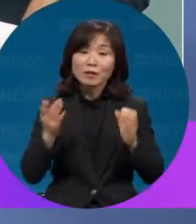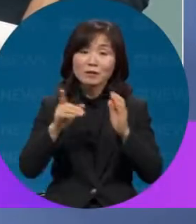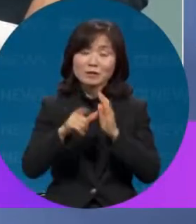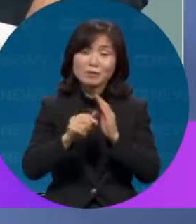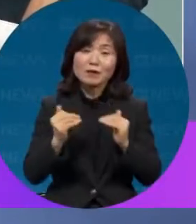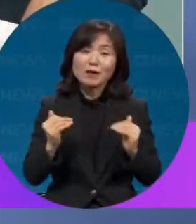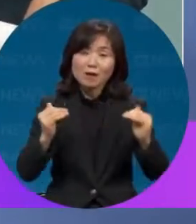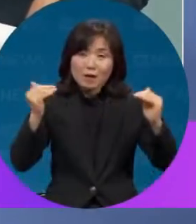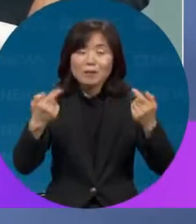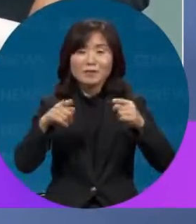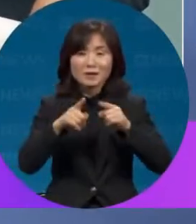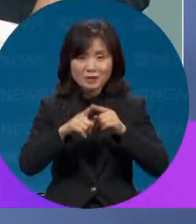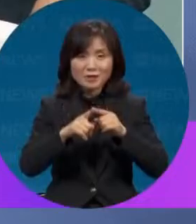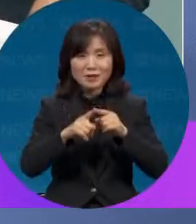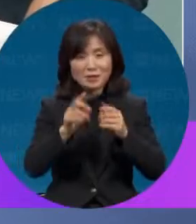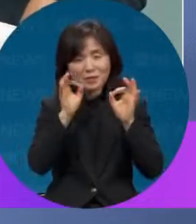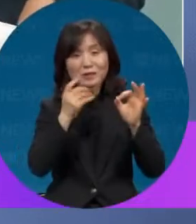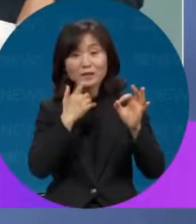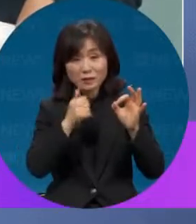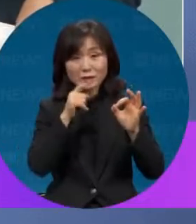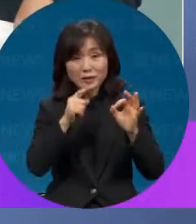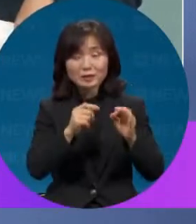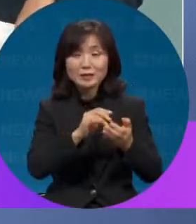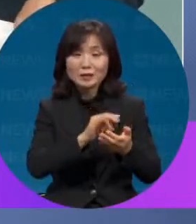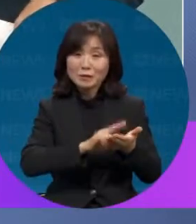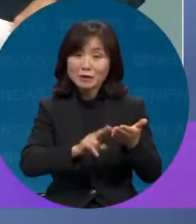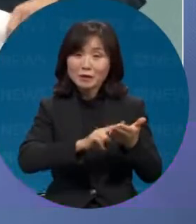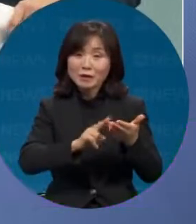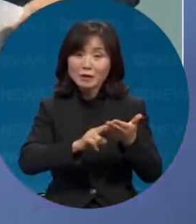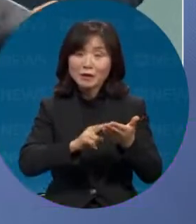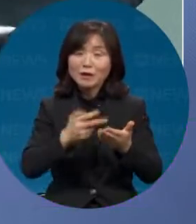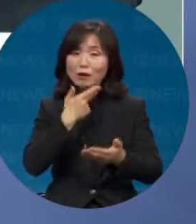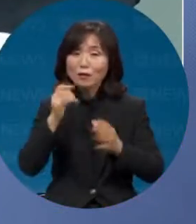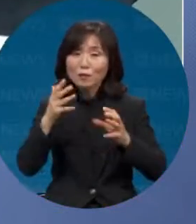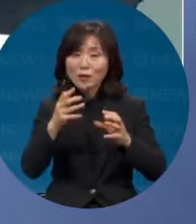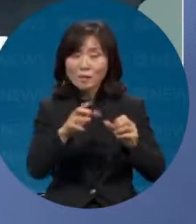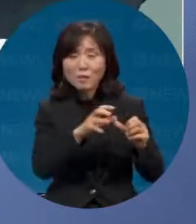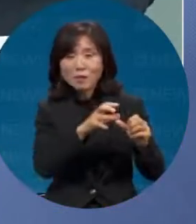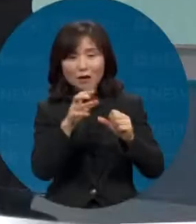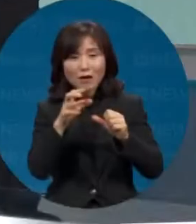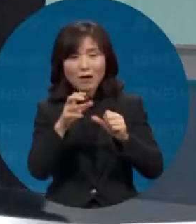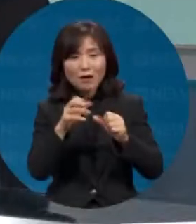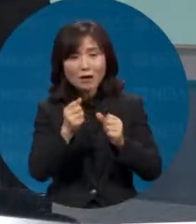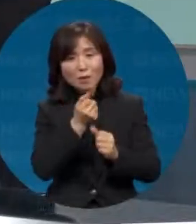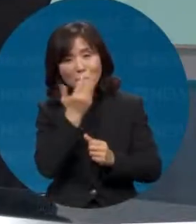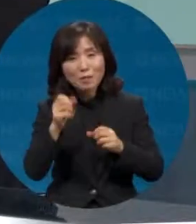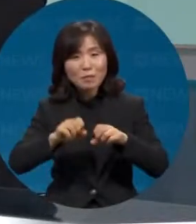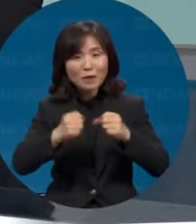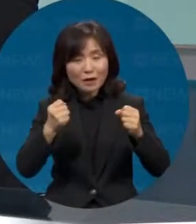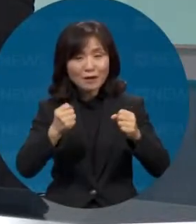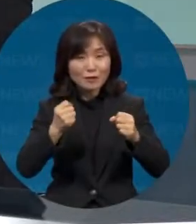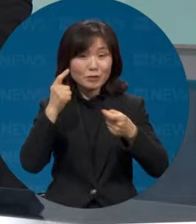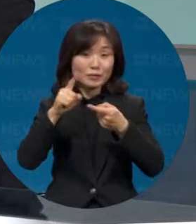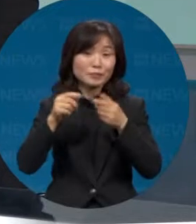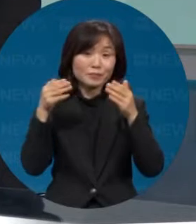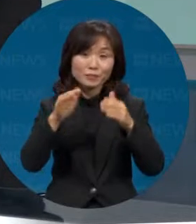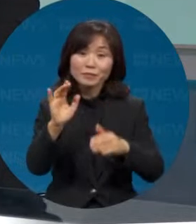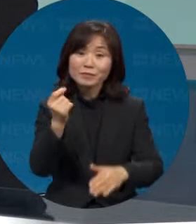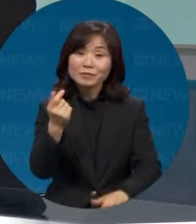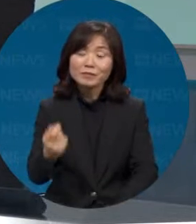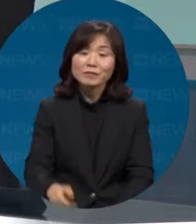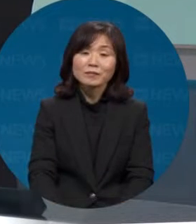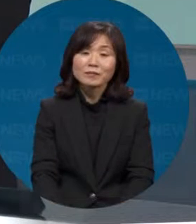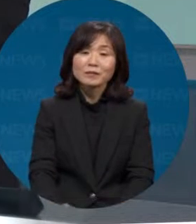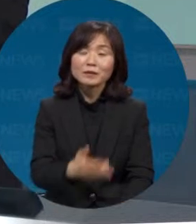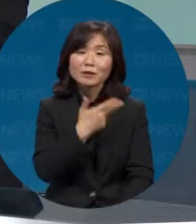영국에서 회 시 한계를 주도하는 또하나의 바람을 일으키게 찌 함께 응원 해 보겠습니다 4 외국은 뭐 새로운